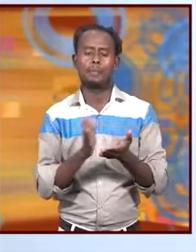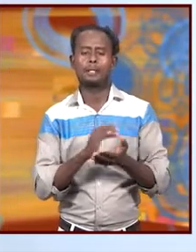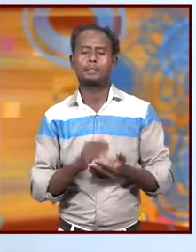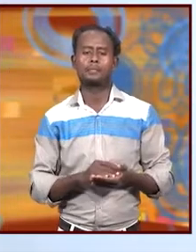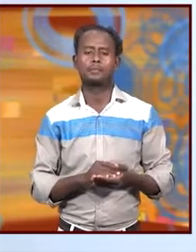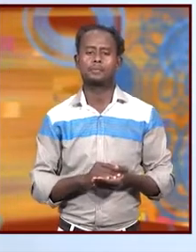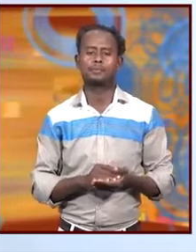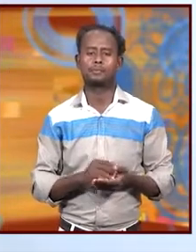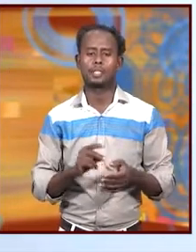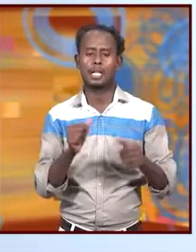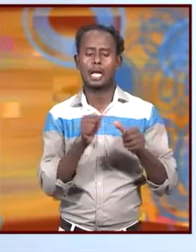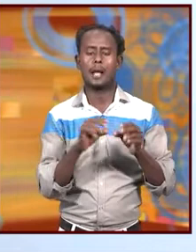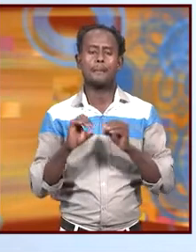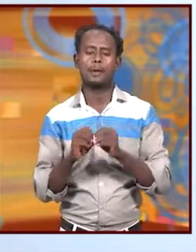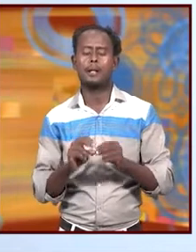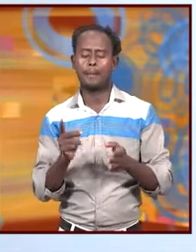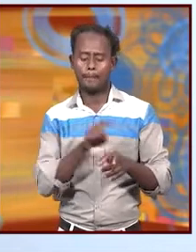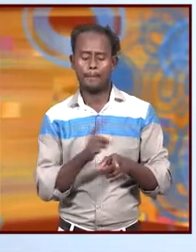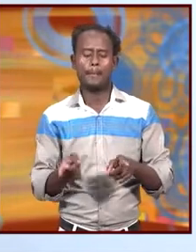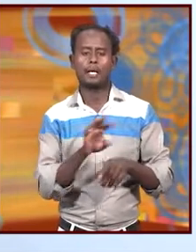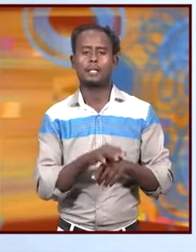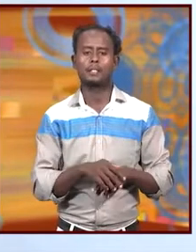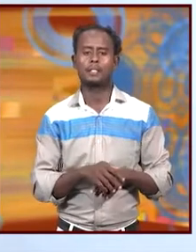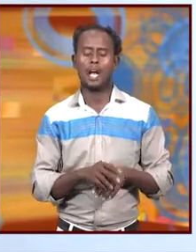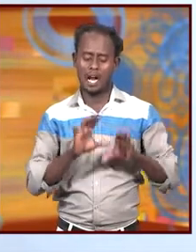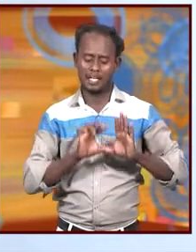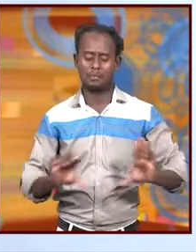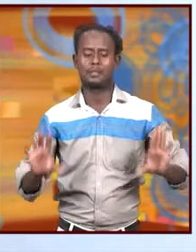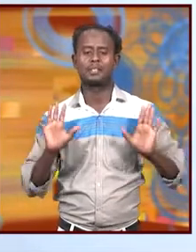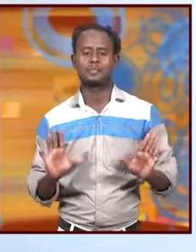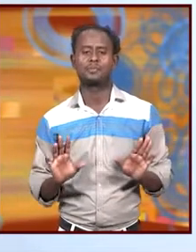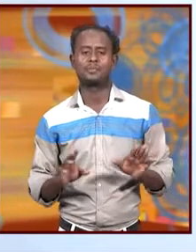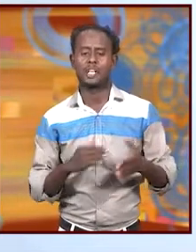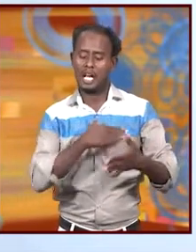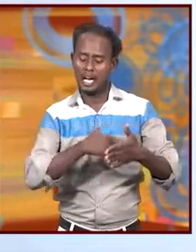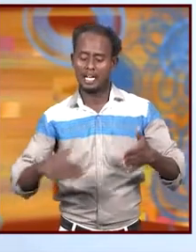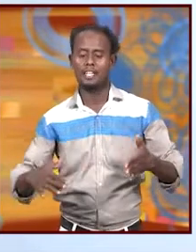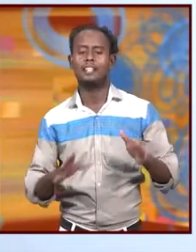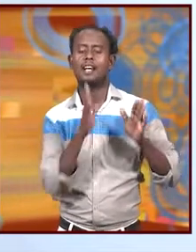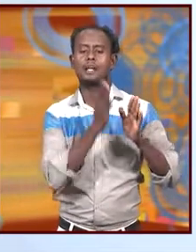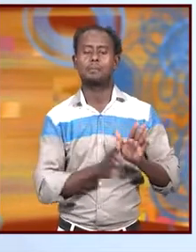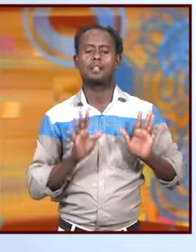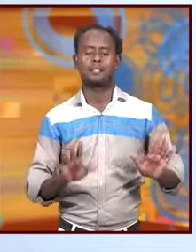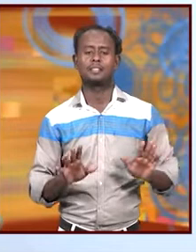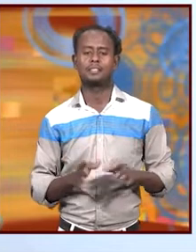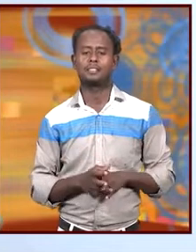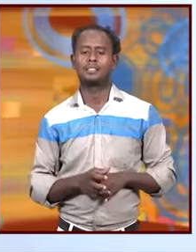மீதி உள்ள ஏபி என்ற பக்கம்தான் அடிப்பக்கம். அடியிலே உள்ள பக்கம் அடிப்பக்கம்.